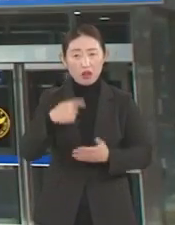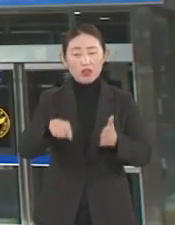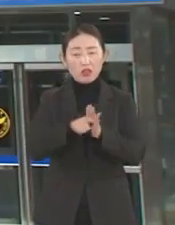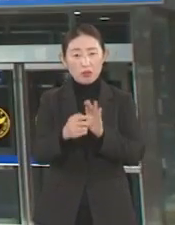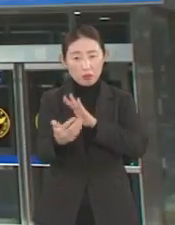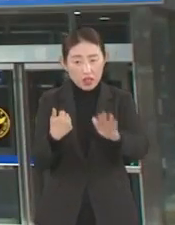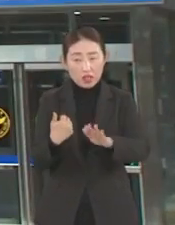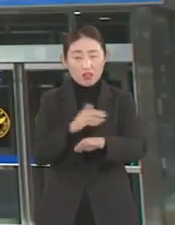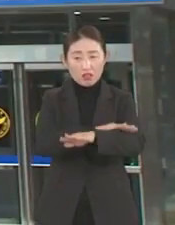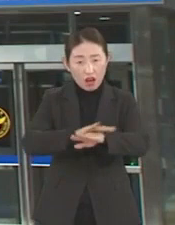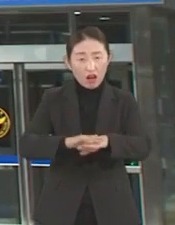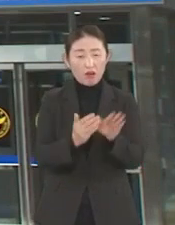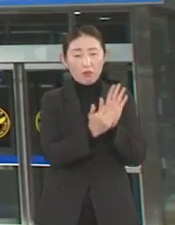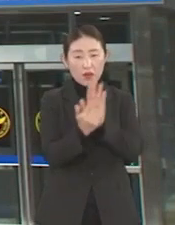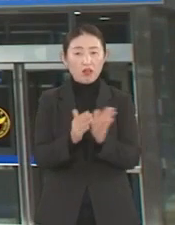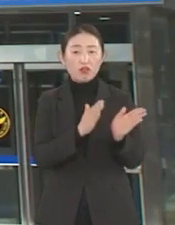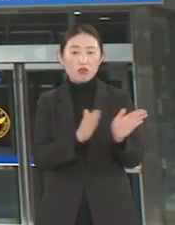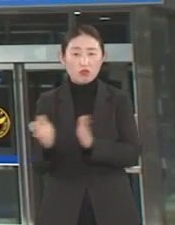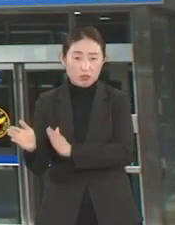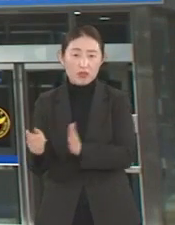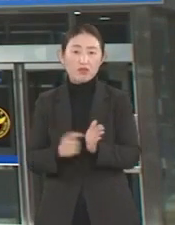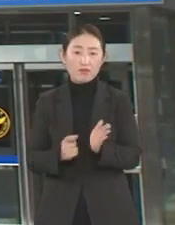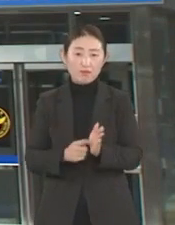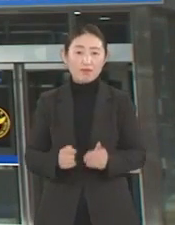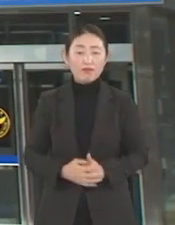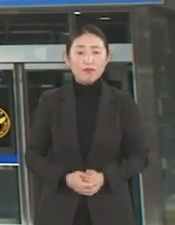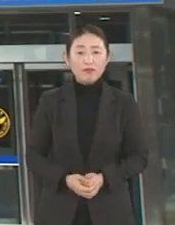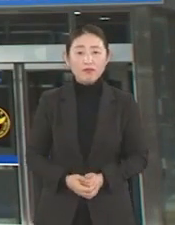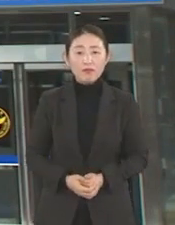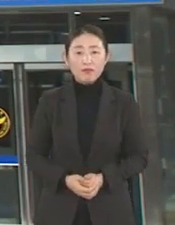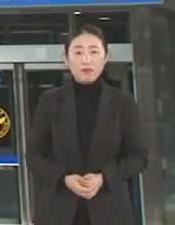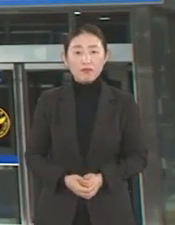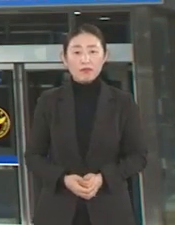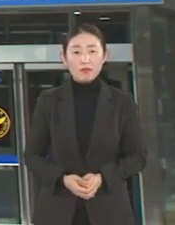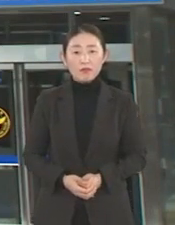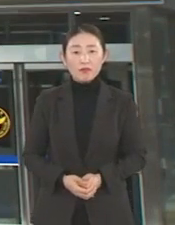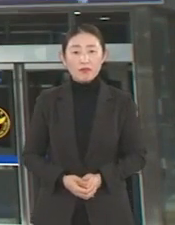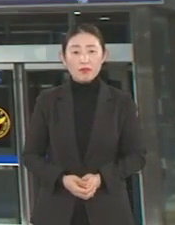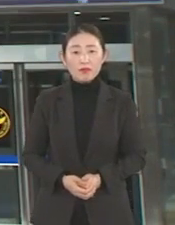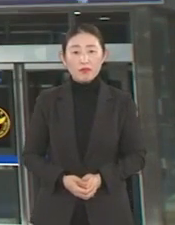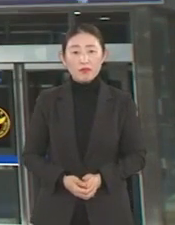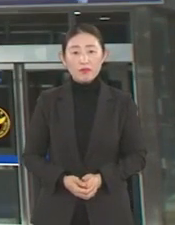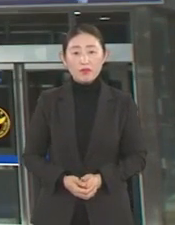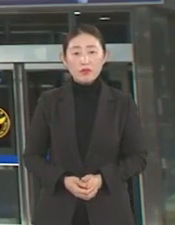선제적인 대비책 마련이 필요하다는 목소리가 커지고 있습니다. TJB 조형준입니다.